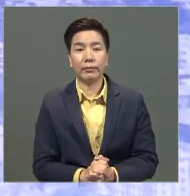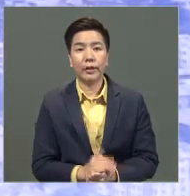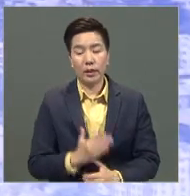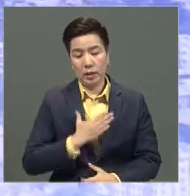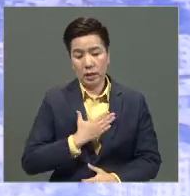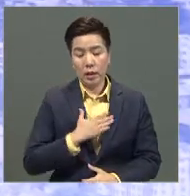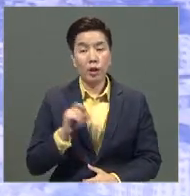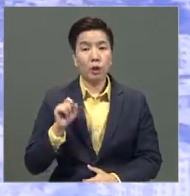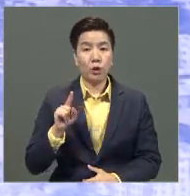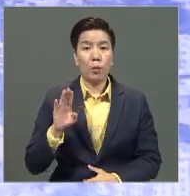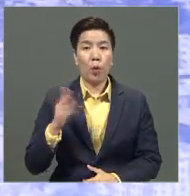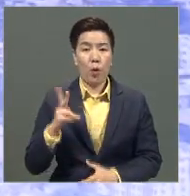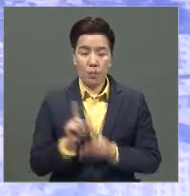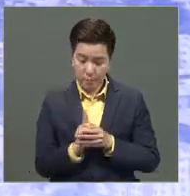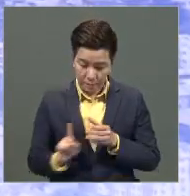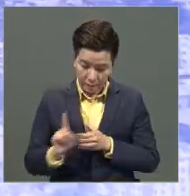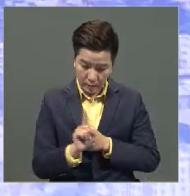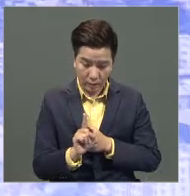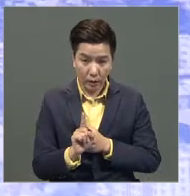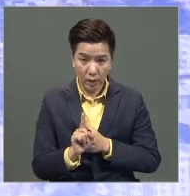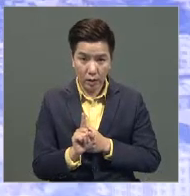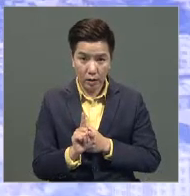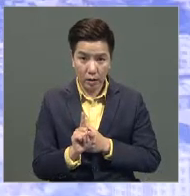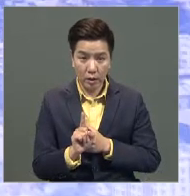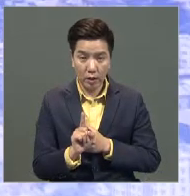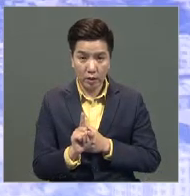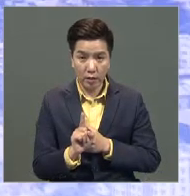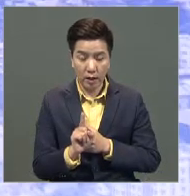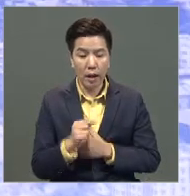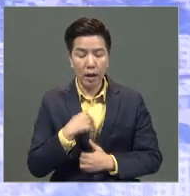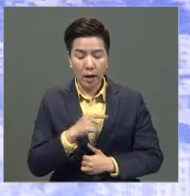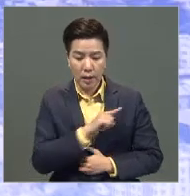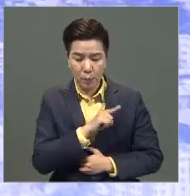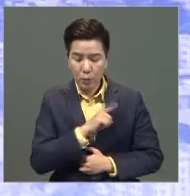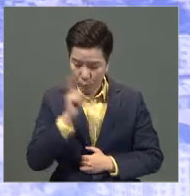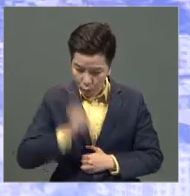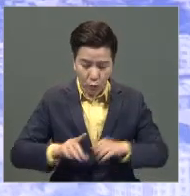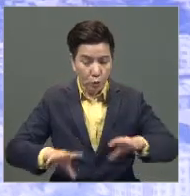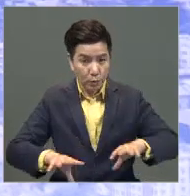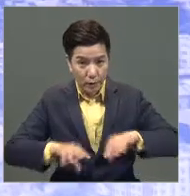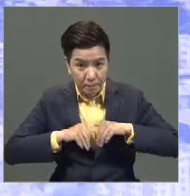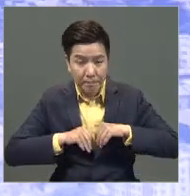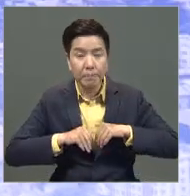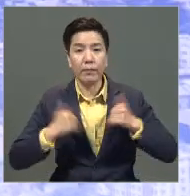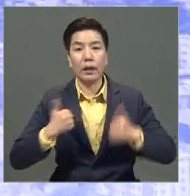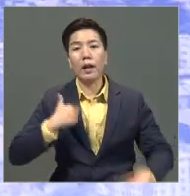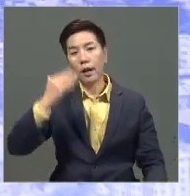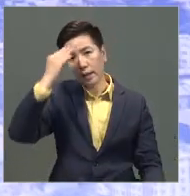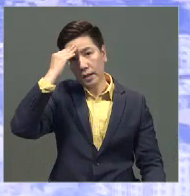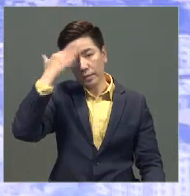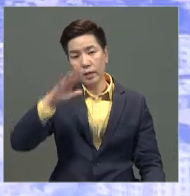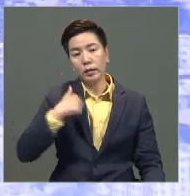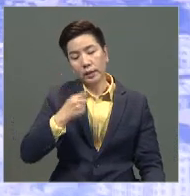ทางสบคนะครับก็ปฏิเสธในเรื่องของการรับผิดชอบไม่ได้อย่างที่ว่าแล้วเราก็รับทราบแล้วเราก็ม